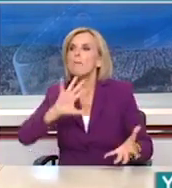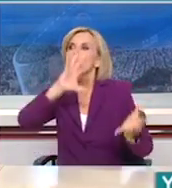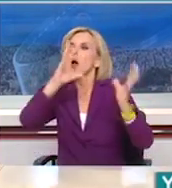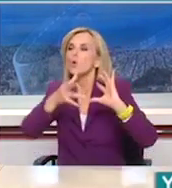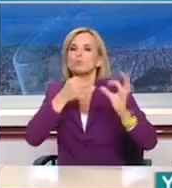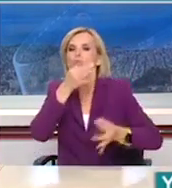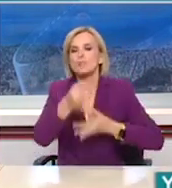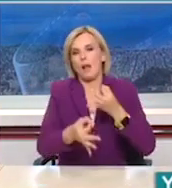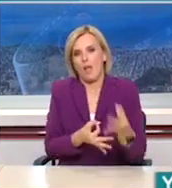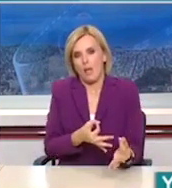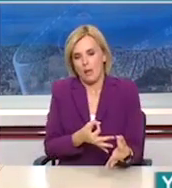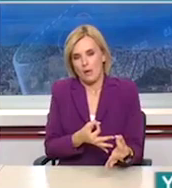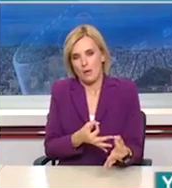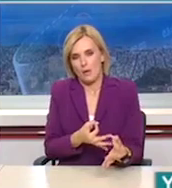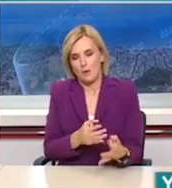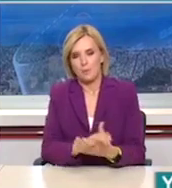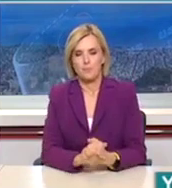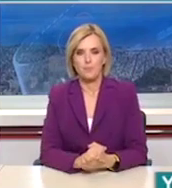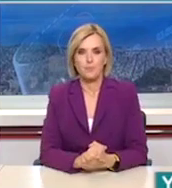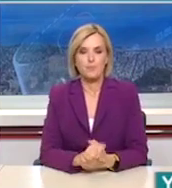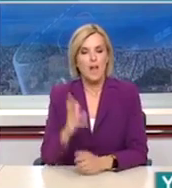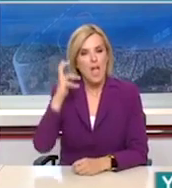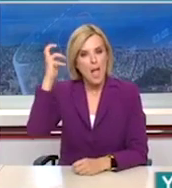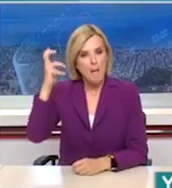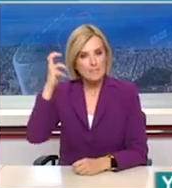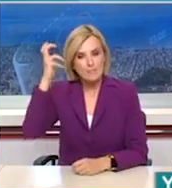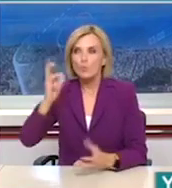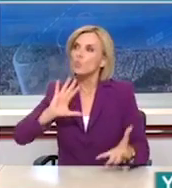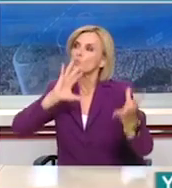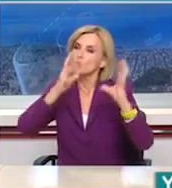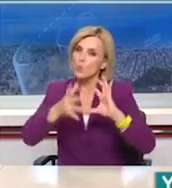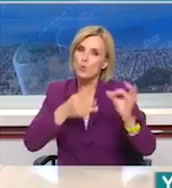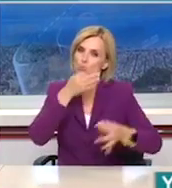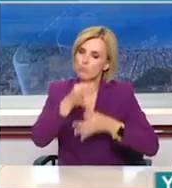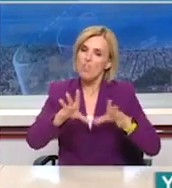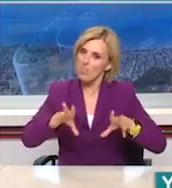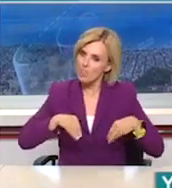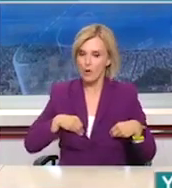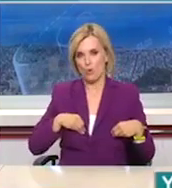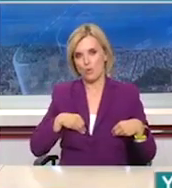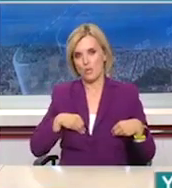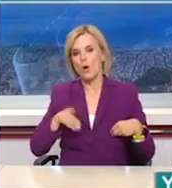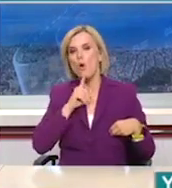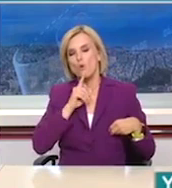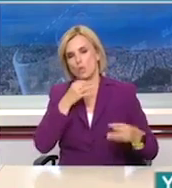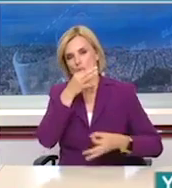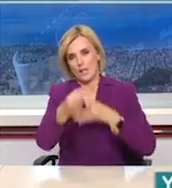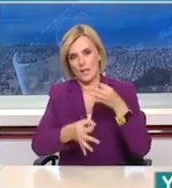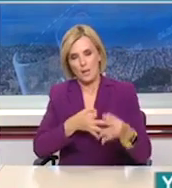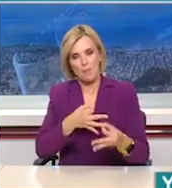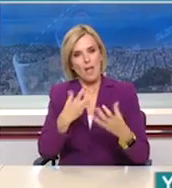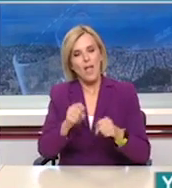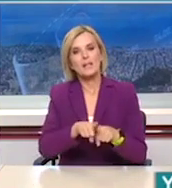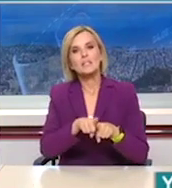Έτσι, και υιοθετούνται από το μεγαλύτερο μέρος της επιστημονικής κοινότητας στον κόσμο. Και υιοθετούνται από πολλές χώρες, όπως είχα πει και το δελτίο τύπου. Και αφορούν και